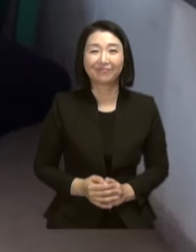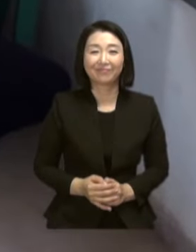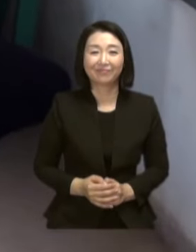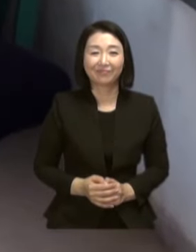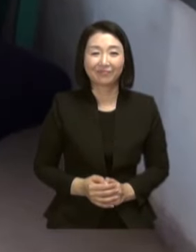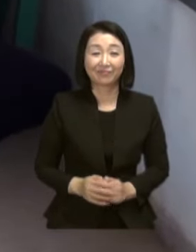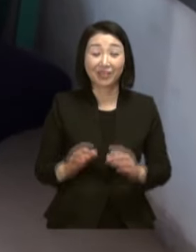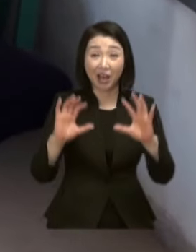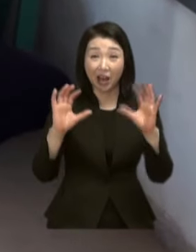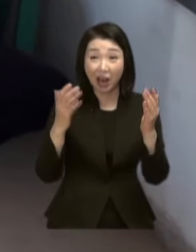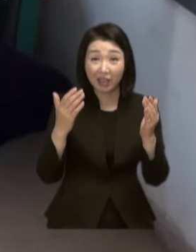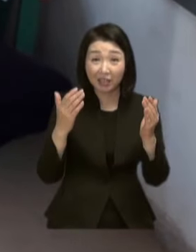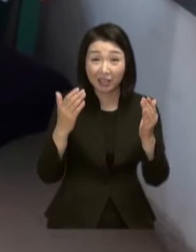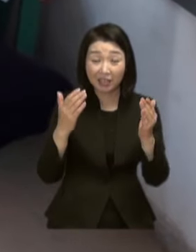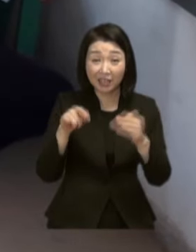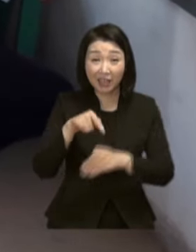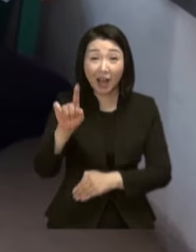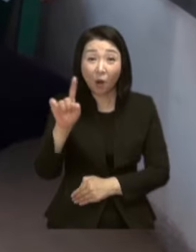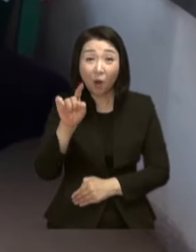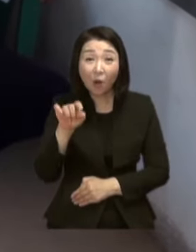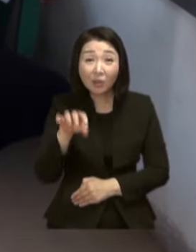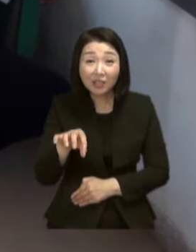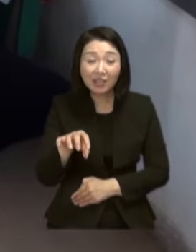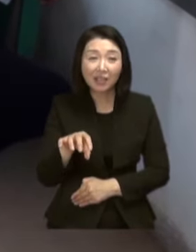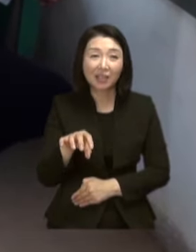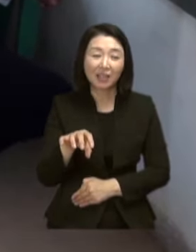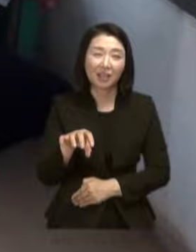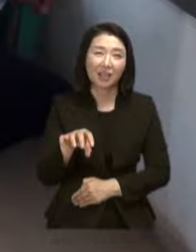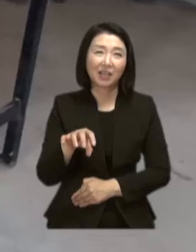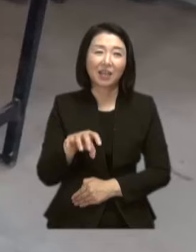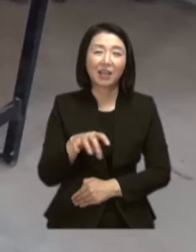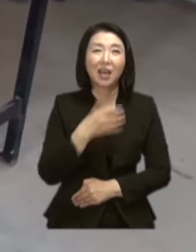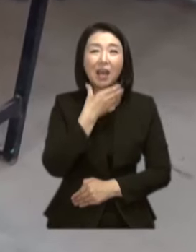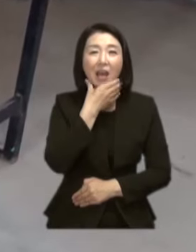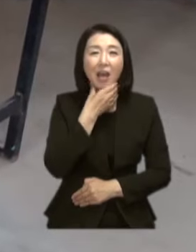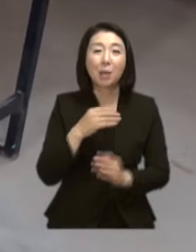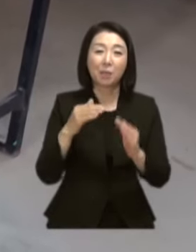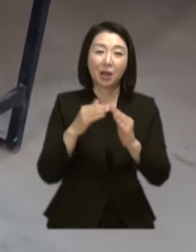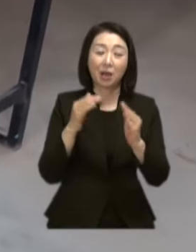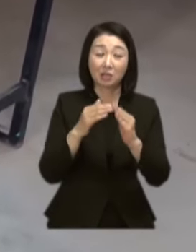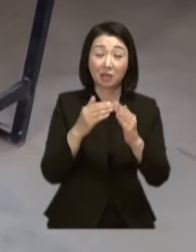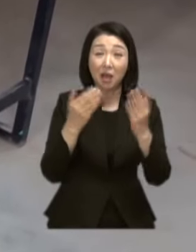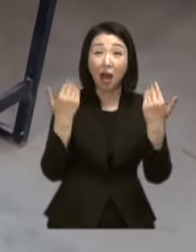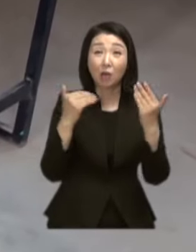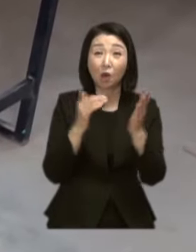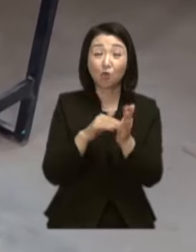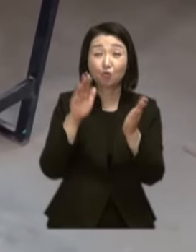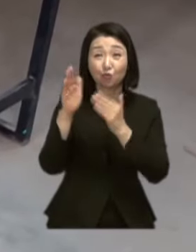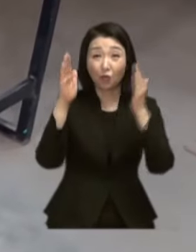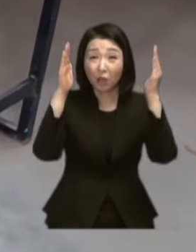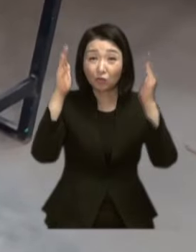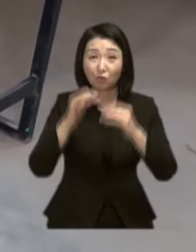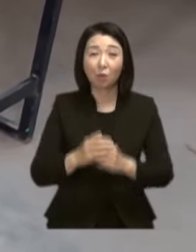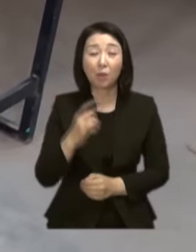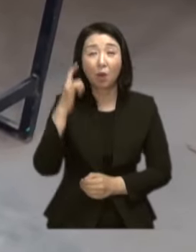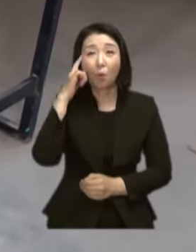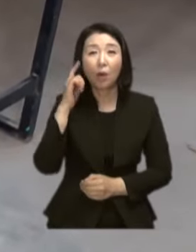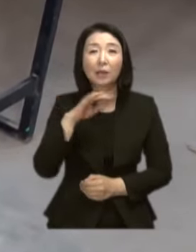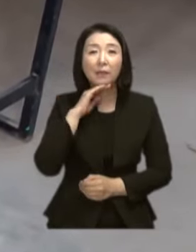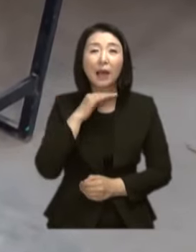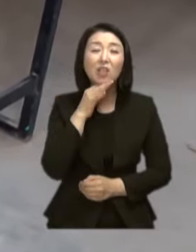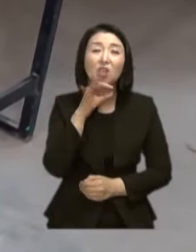아이들이 곧바로 향하는 곳은 해피하우스의 방과 후 수업 교실. 10살이 넘어도 글자를 익히지 못한 아이들이